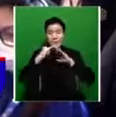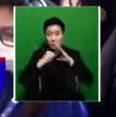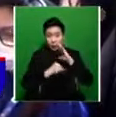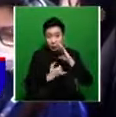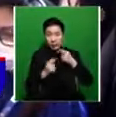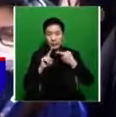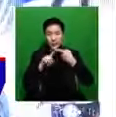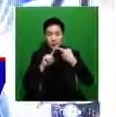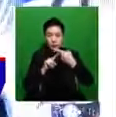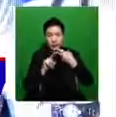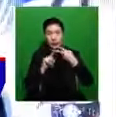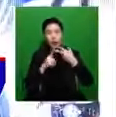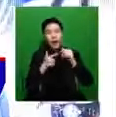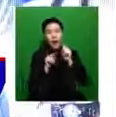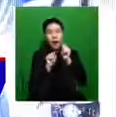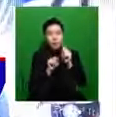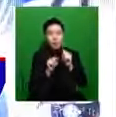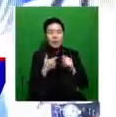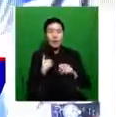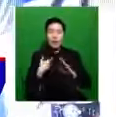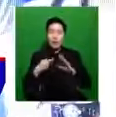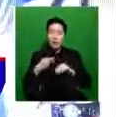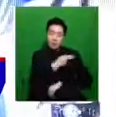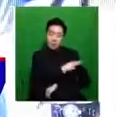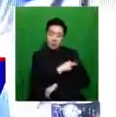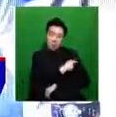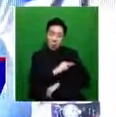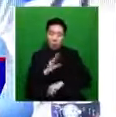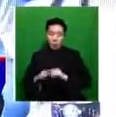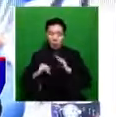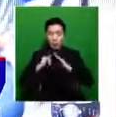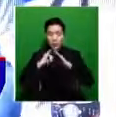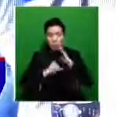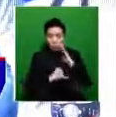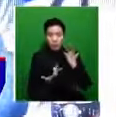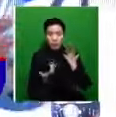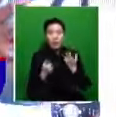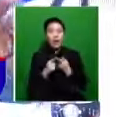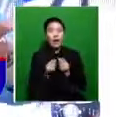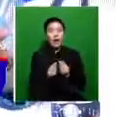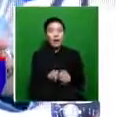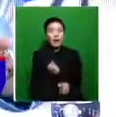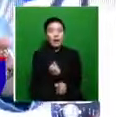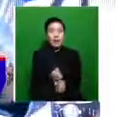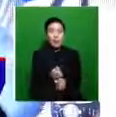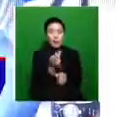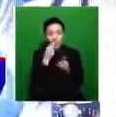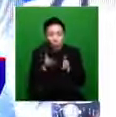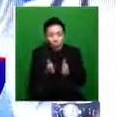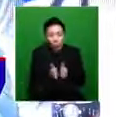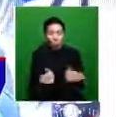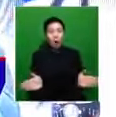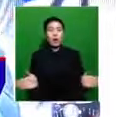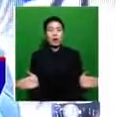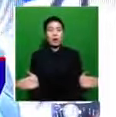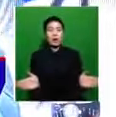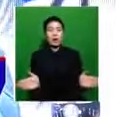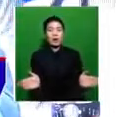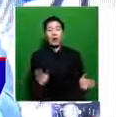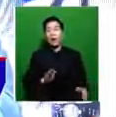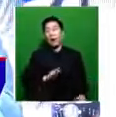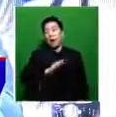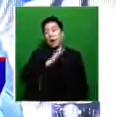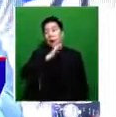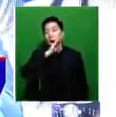หรือว่านายอำเภอนายแพทย์สาธารณสุขจังหวัดเนี่ยปฏิบัติในภาพกว้างแต่สมมุติว่าเกิด